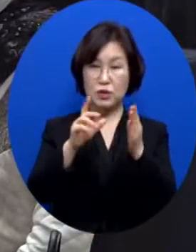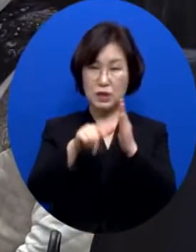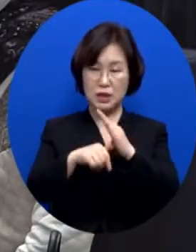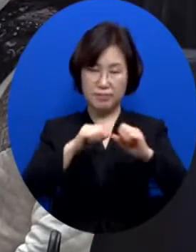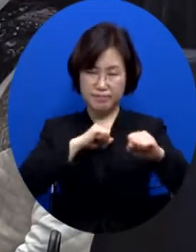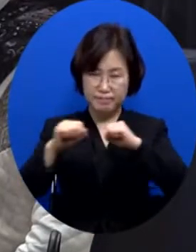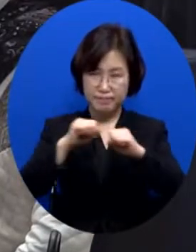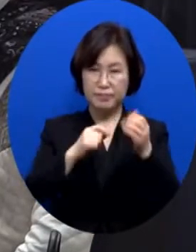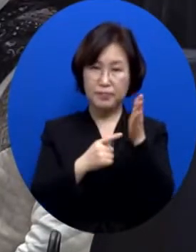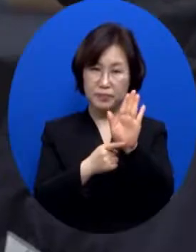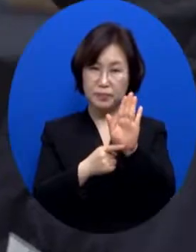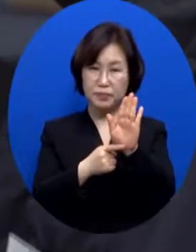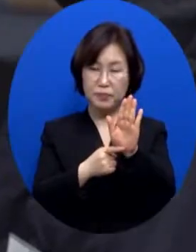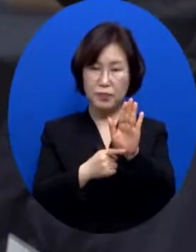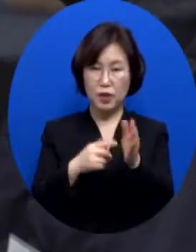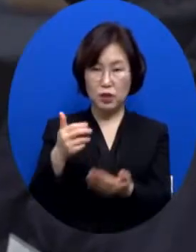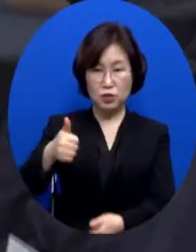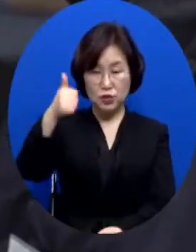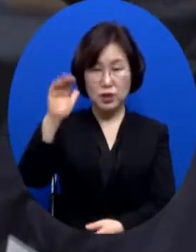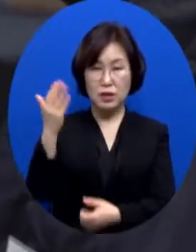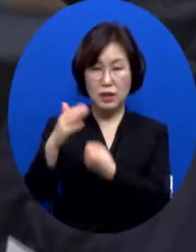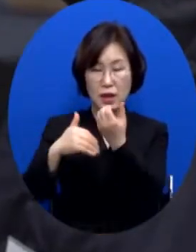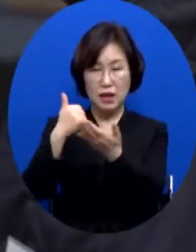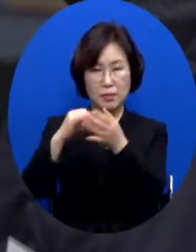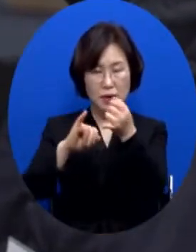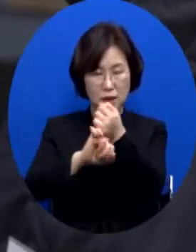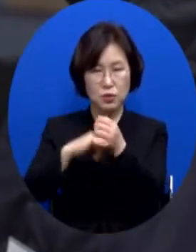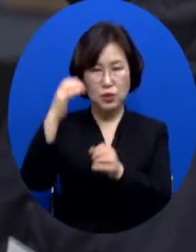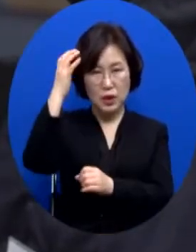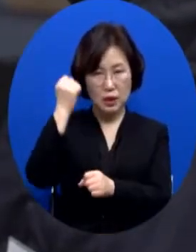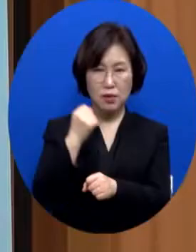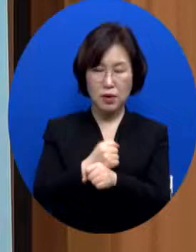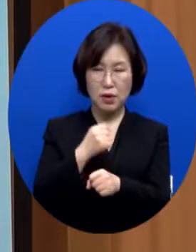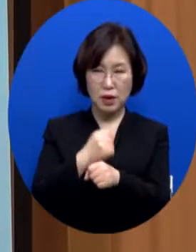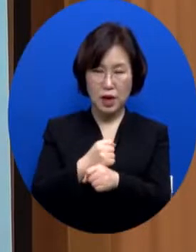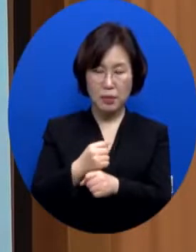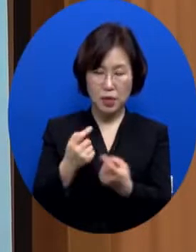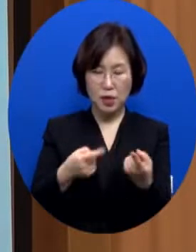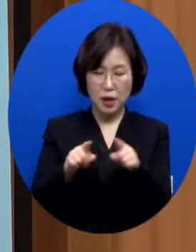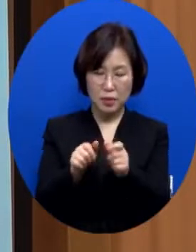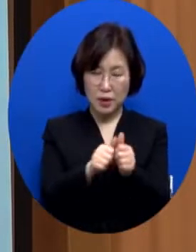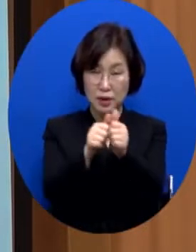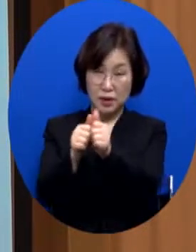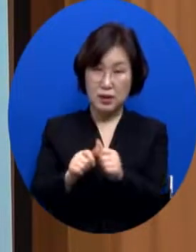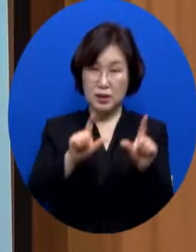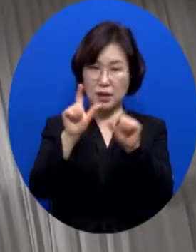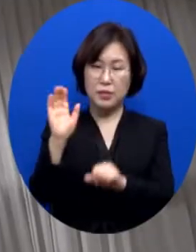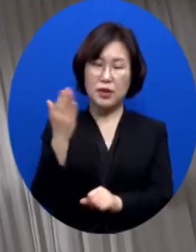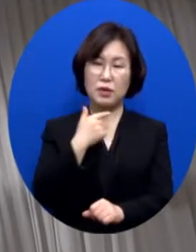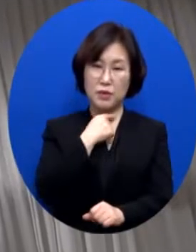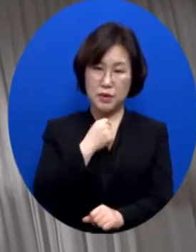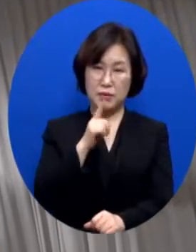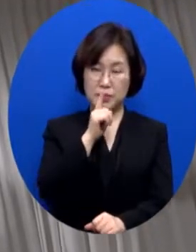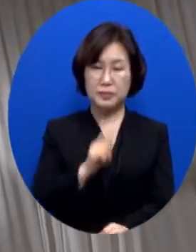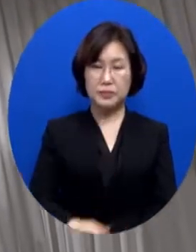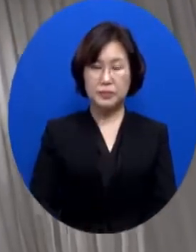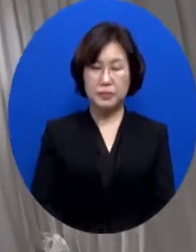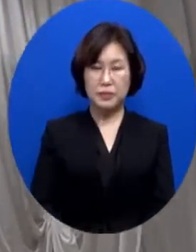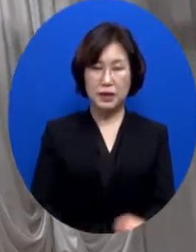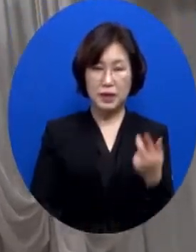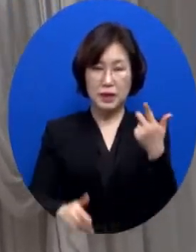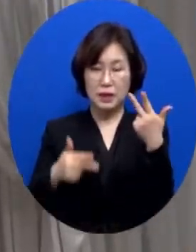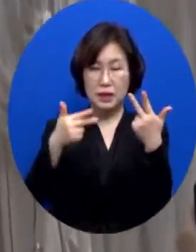역사가 나타난다며 주인 되신 하나님의 약속을 기억하며 동행하는 삶이 되길 바란다고 말했습니다. 이어